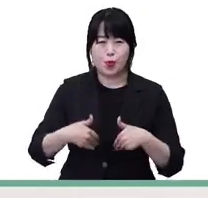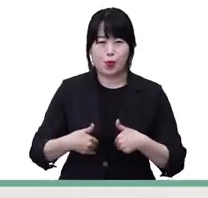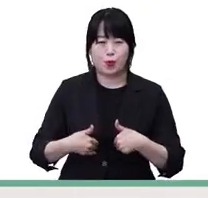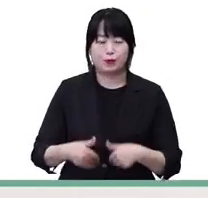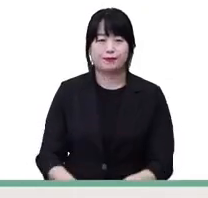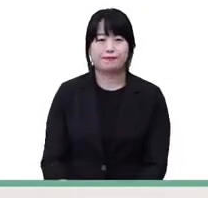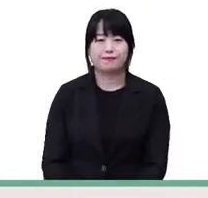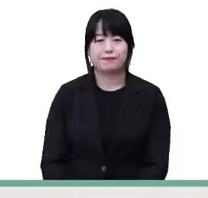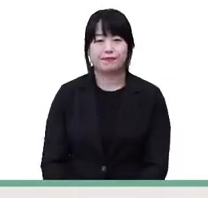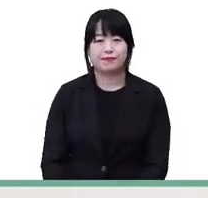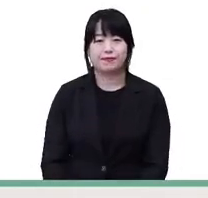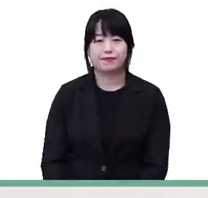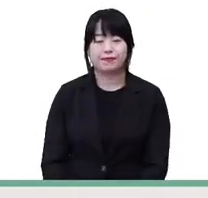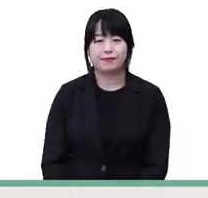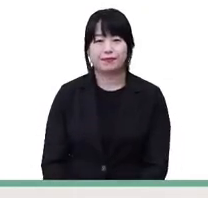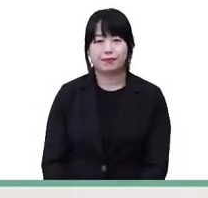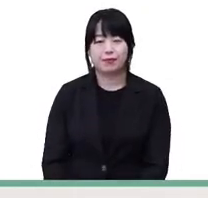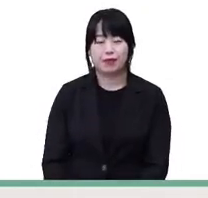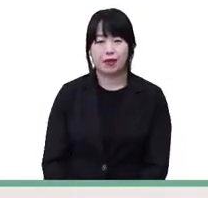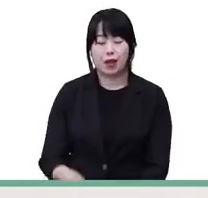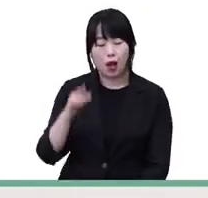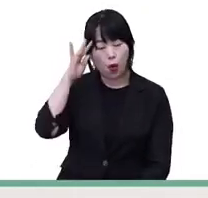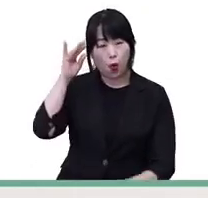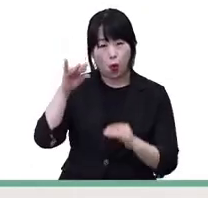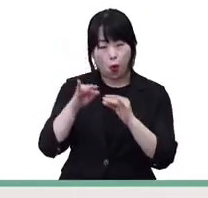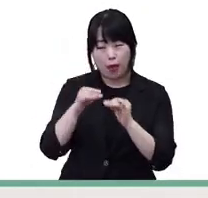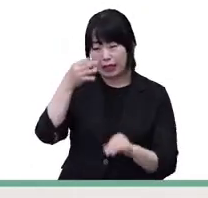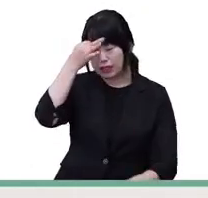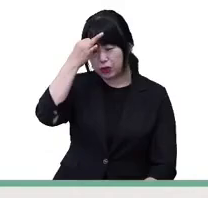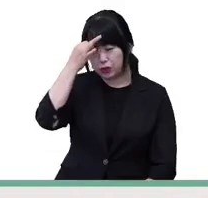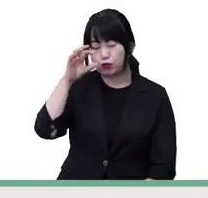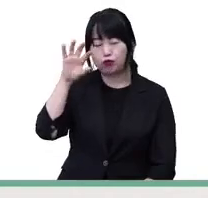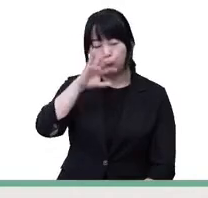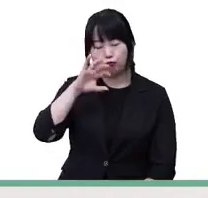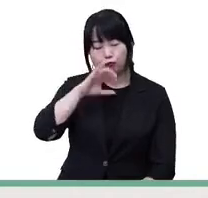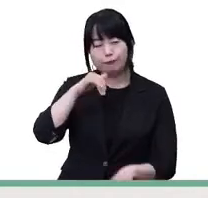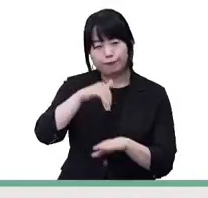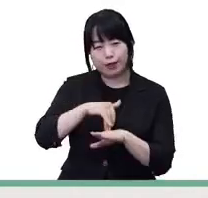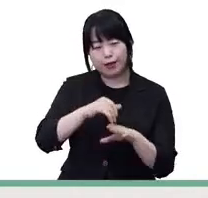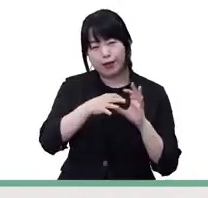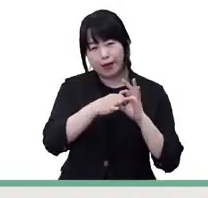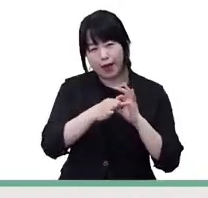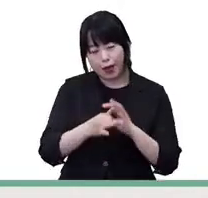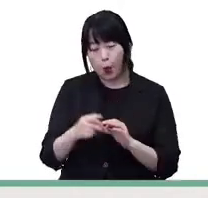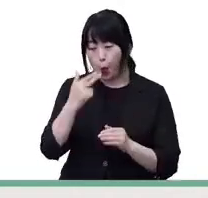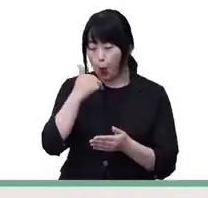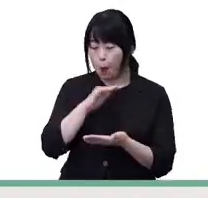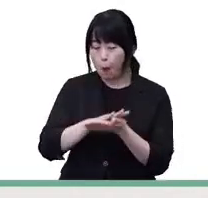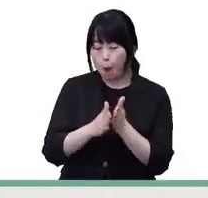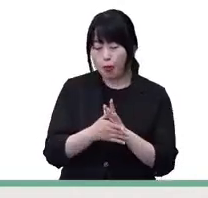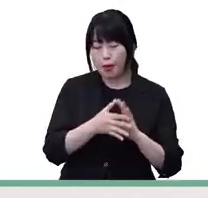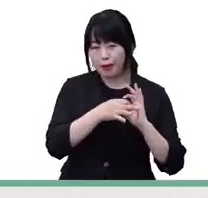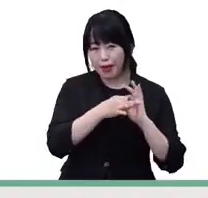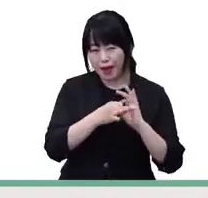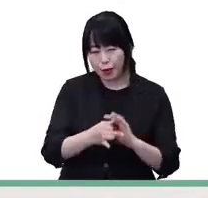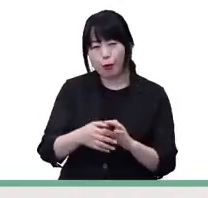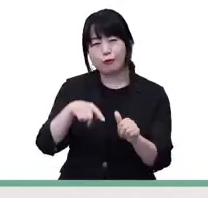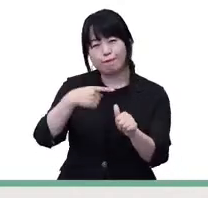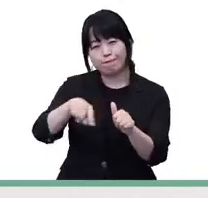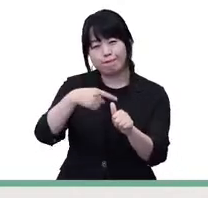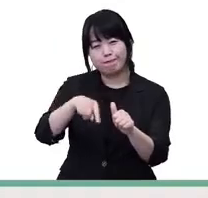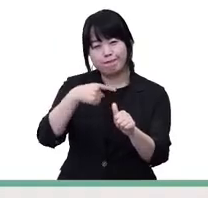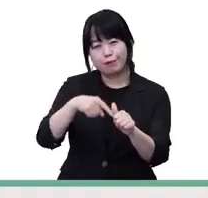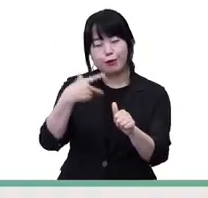사실 유치원 때부터 계속 이야기를 했을 거예요. 아이를 어떻게 공감 있게 이제 키우느냐, 엄마가 아이의